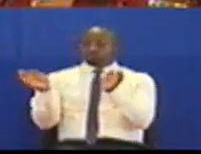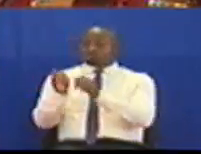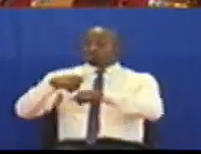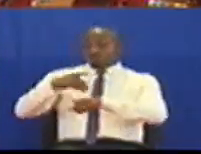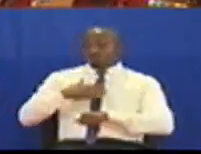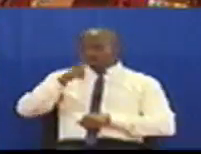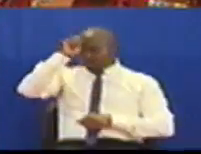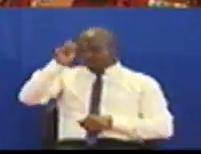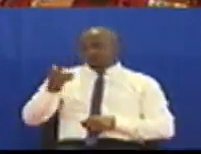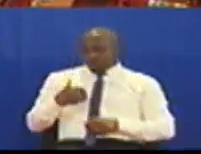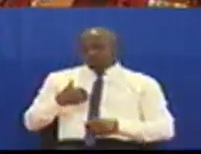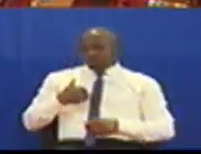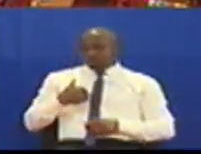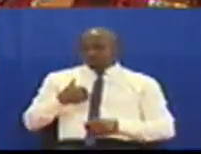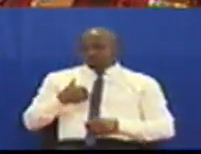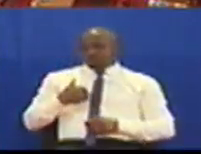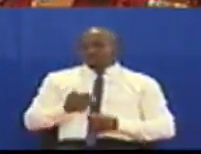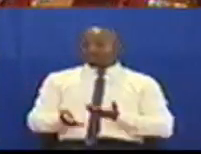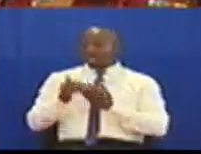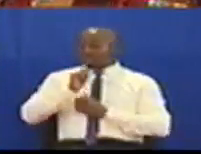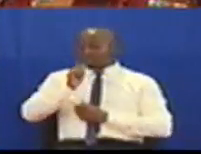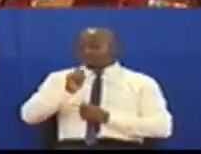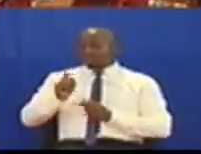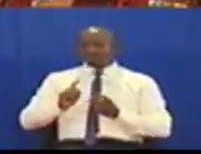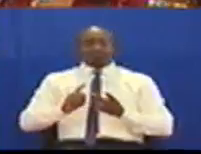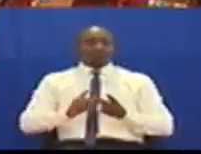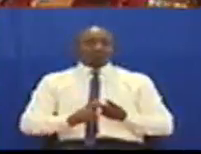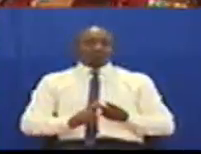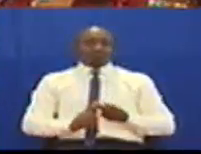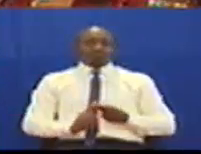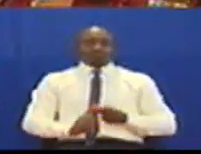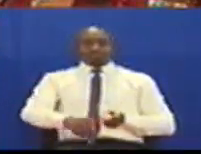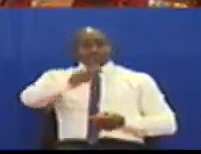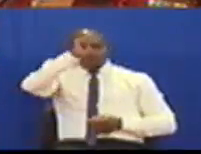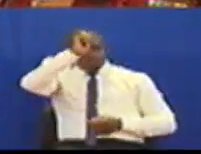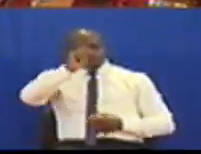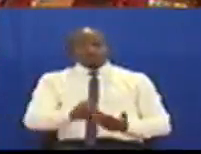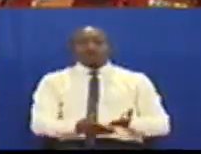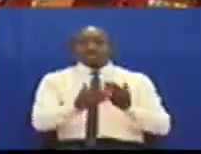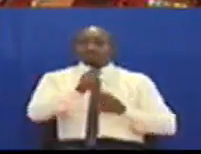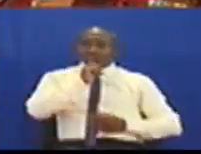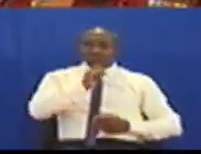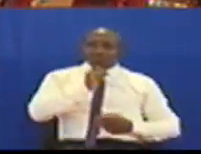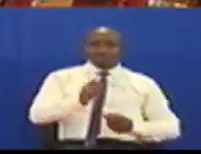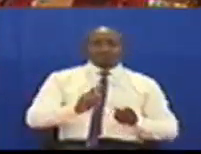Mheshimiwa Mheshimiwa Naibu Spika. Mheshimiwa Naibu Spika,